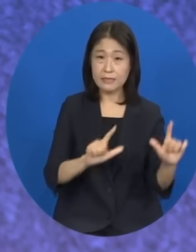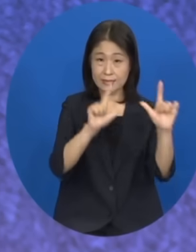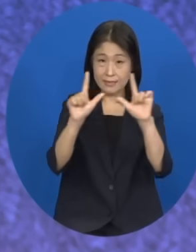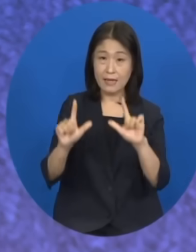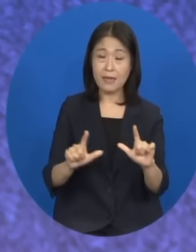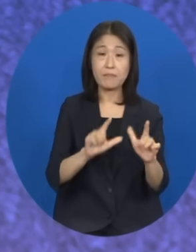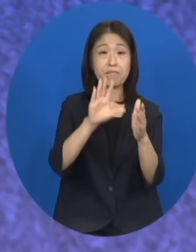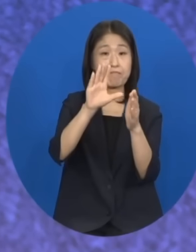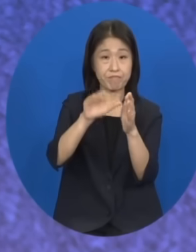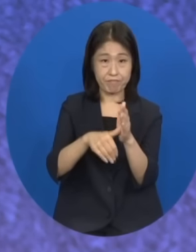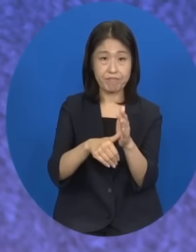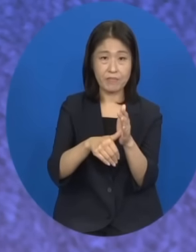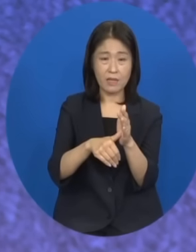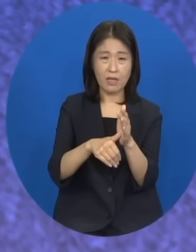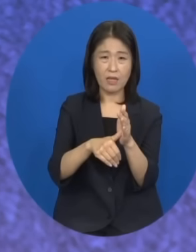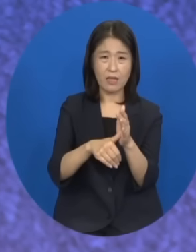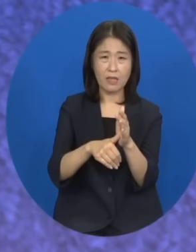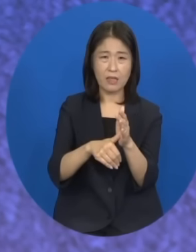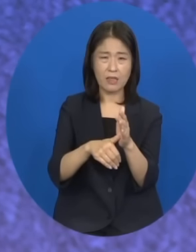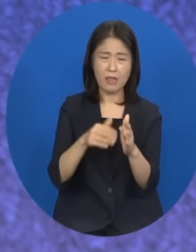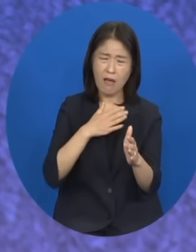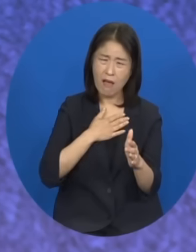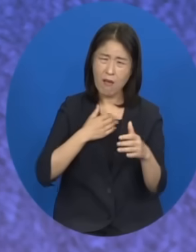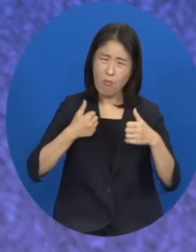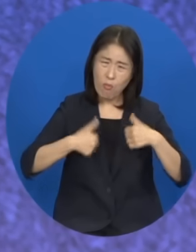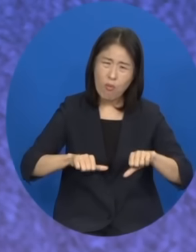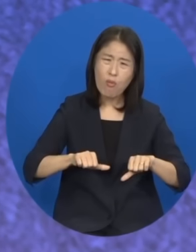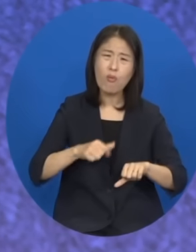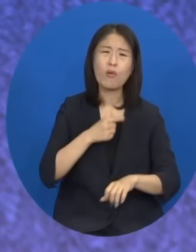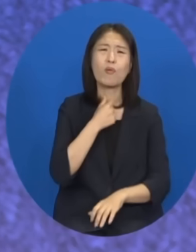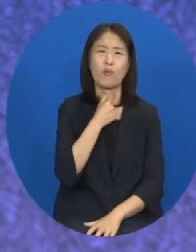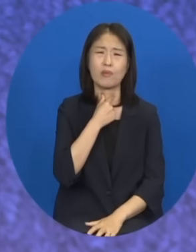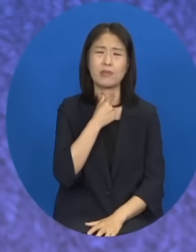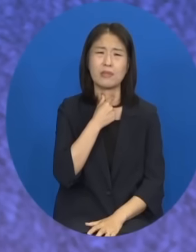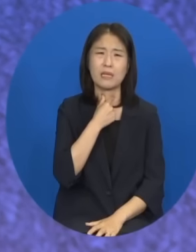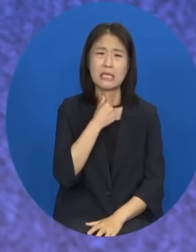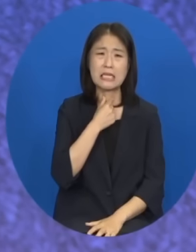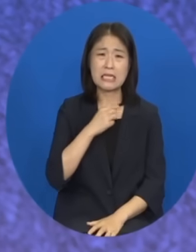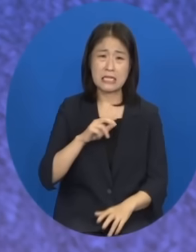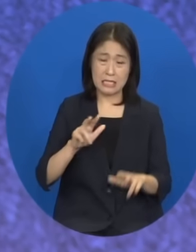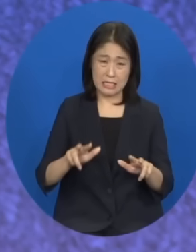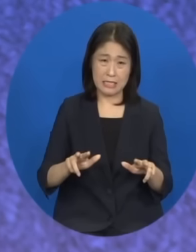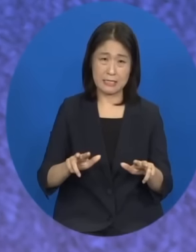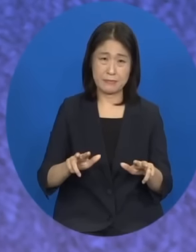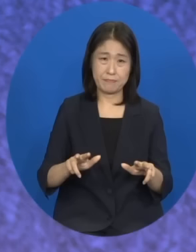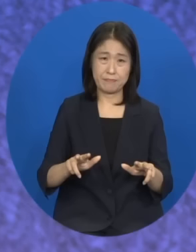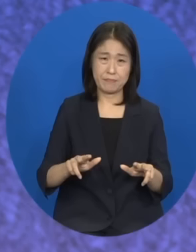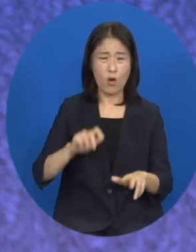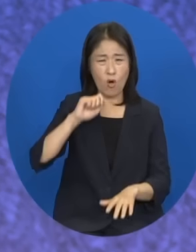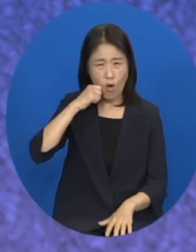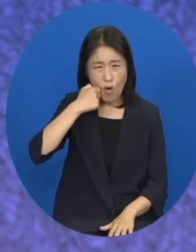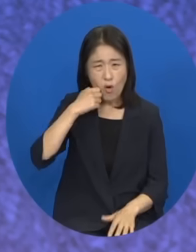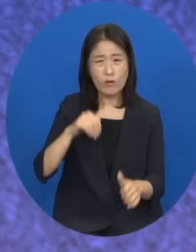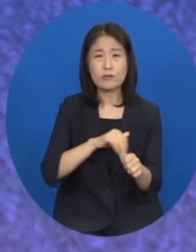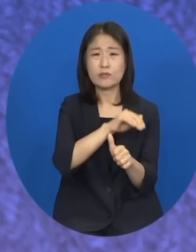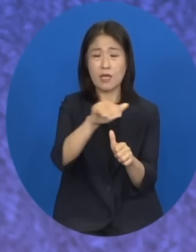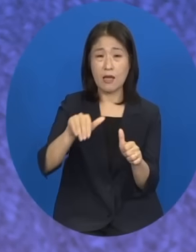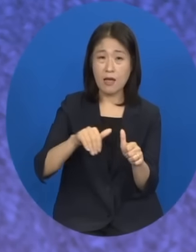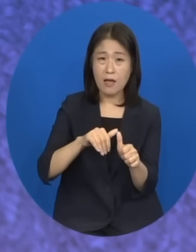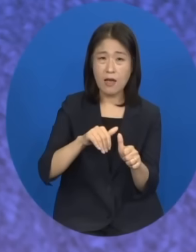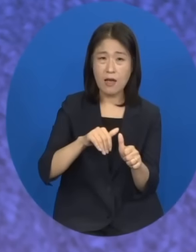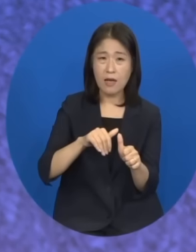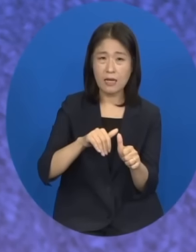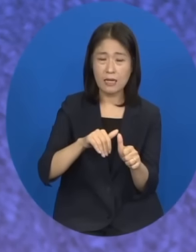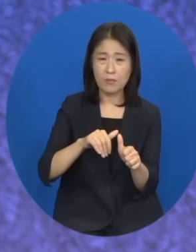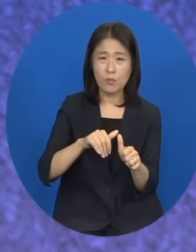살면서 그만 중간에 포기하신 분들 또는 지금도 어려워하시는 분들 아예